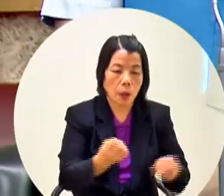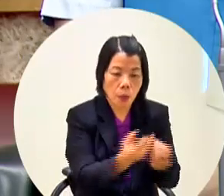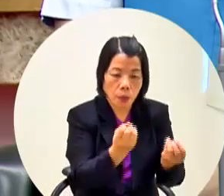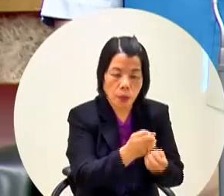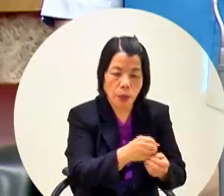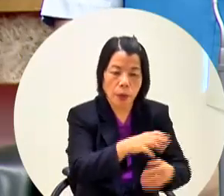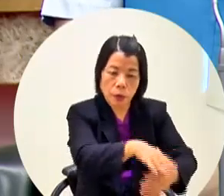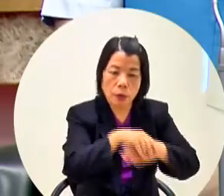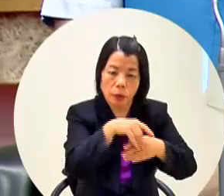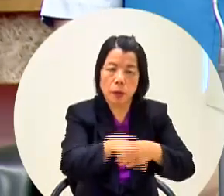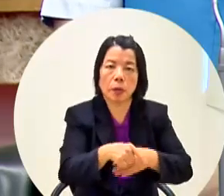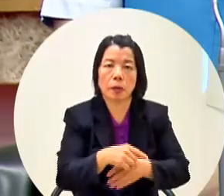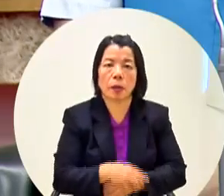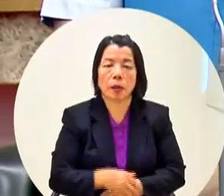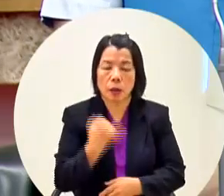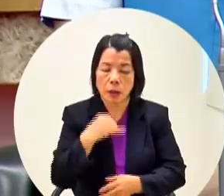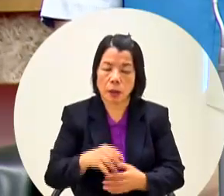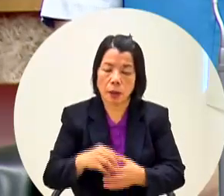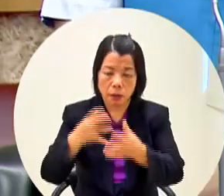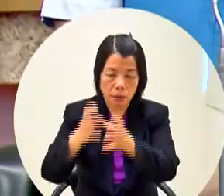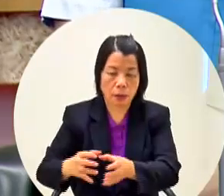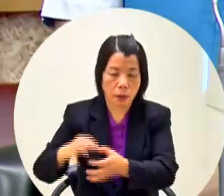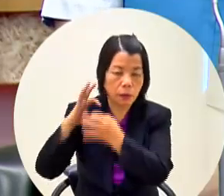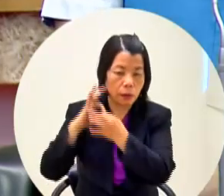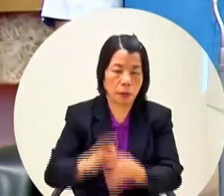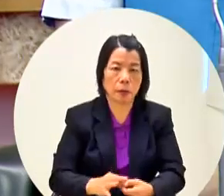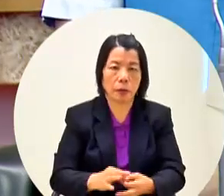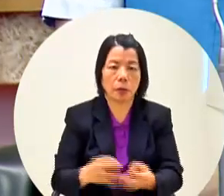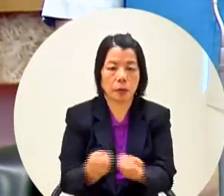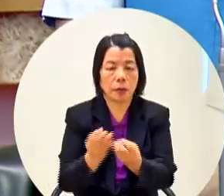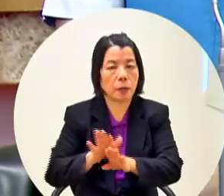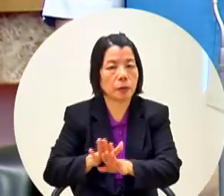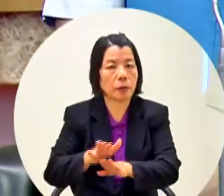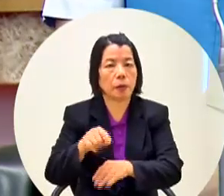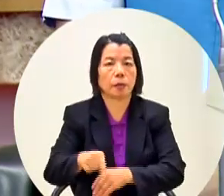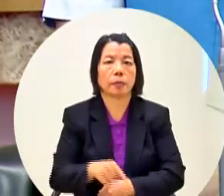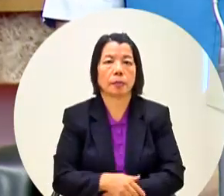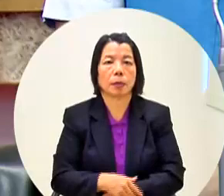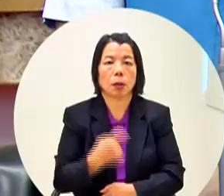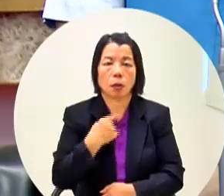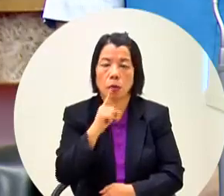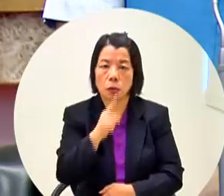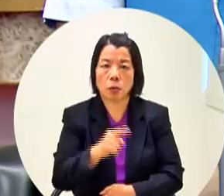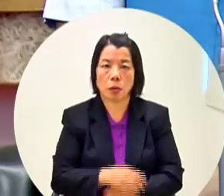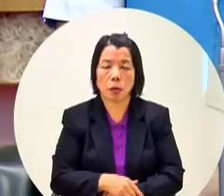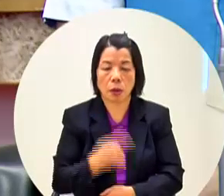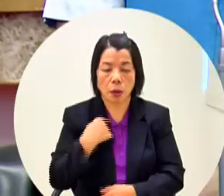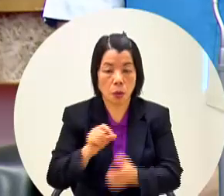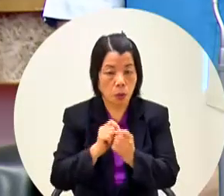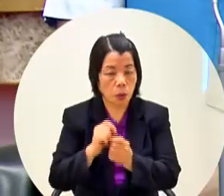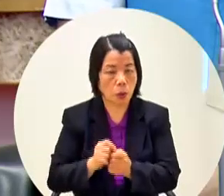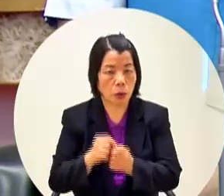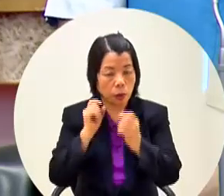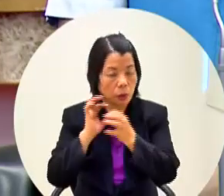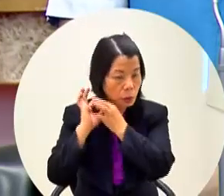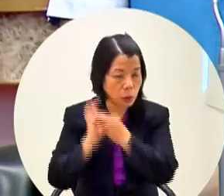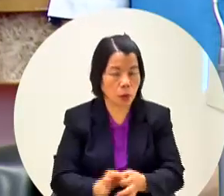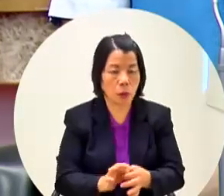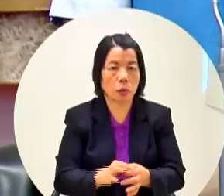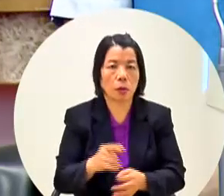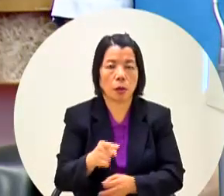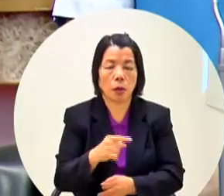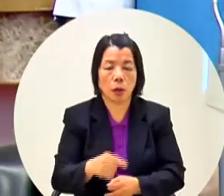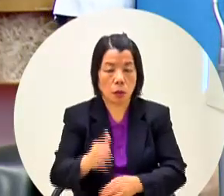第二个我会建立一个永续的一个发展。那我讲的，如果要永续发展，我建物行发行